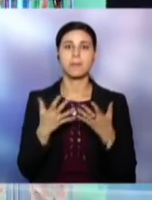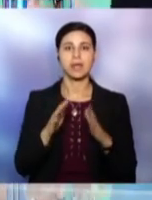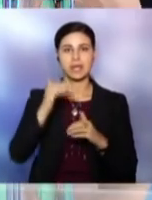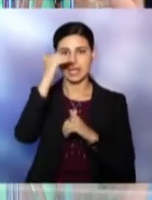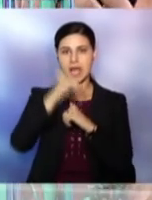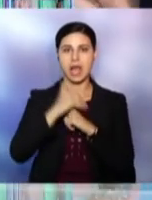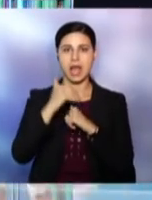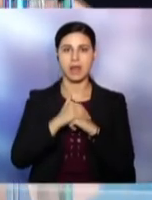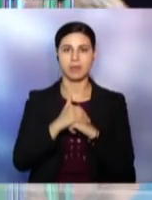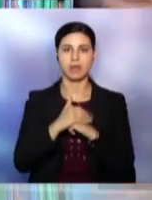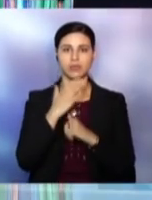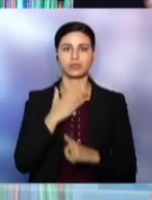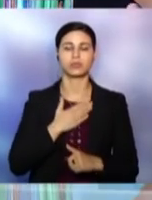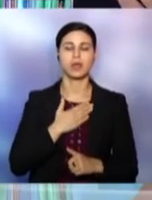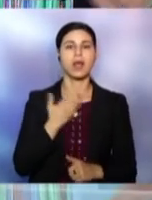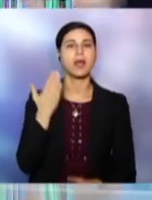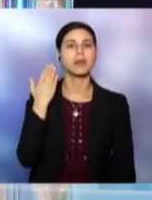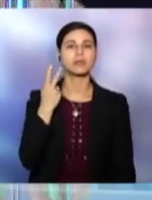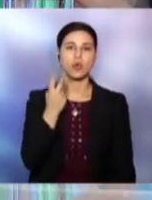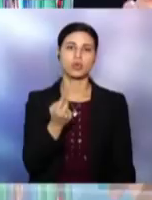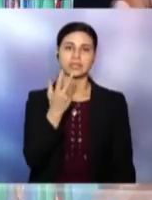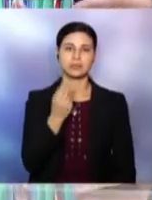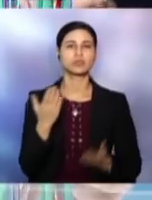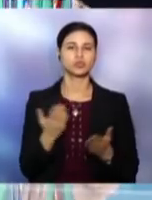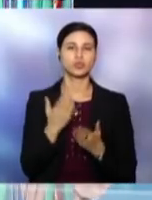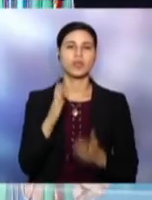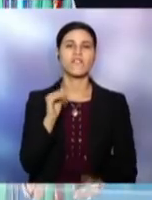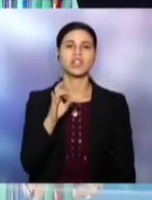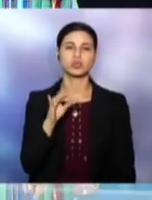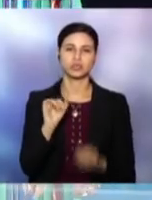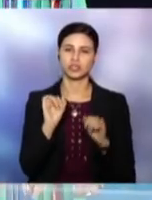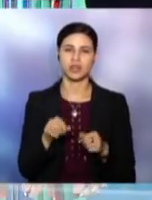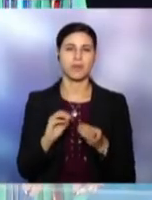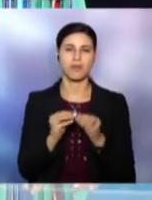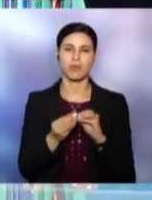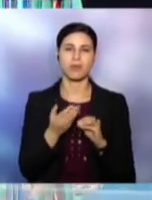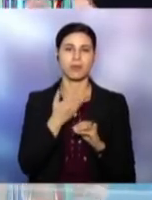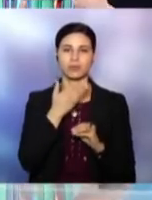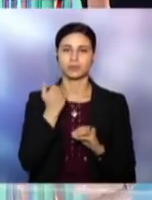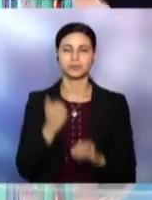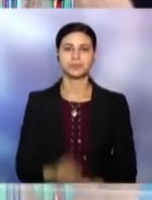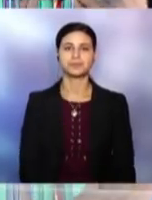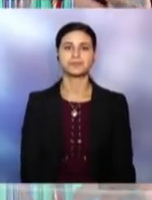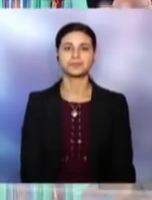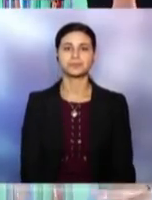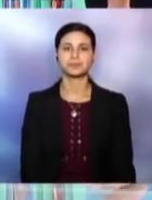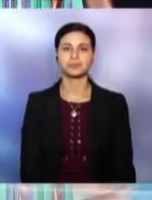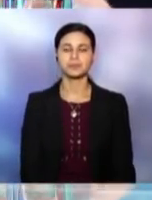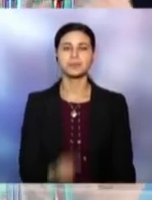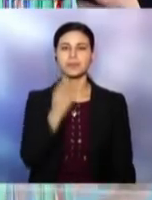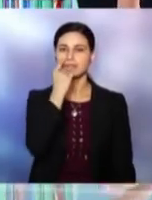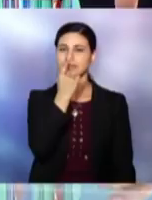ღამით შეტევით, ანუ მანამდე ორი დღე აქვს მსუბუქი ვირუსული ინფექციისთვის დამახასიათებელი ნიშნები, როგორიც არის თქვა